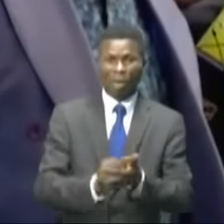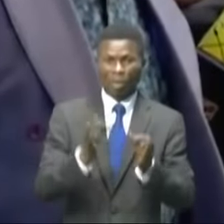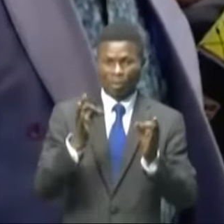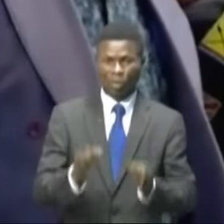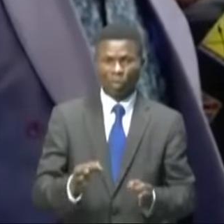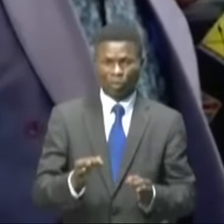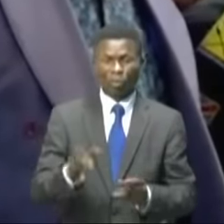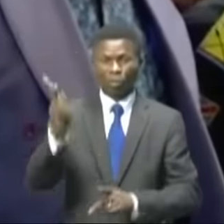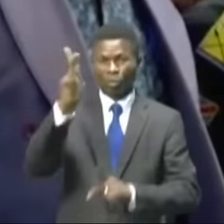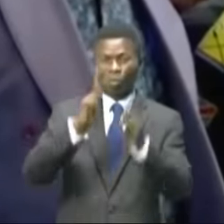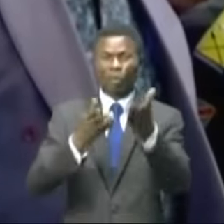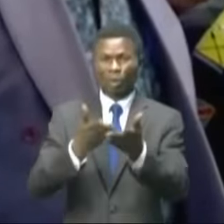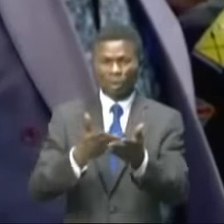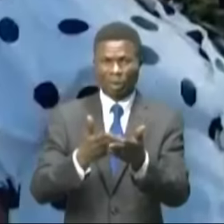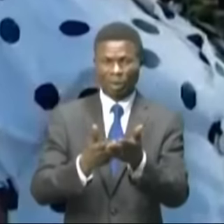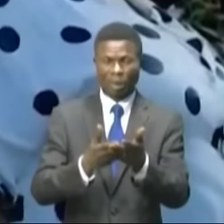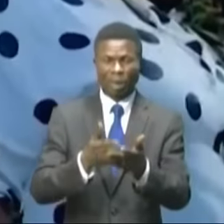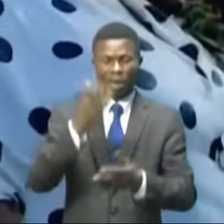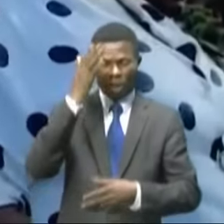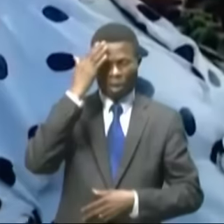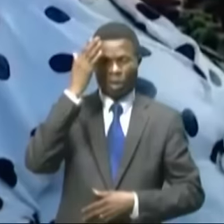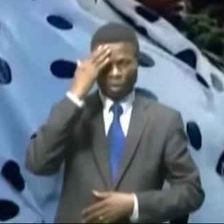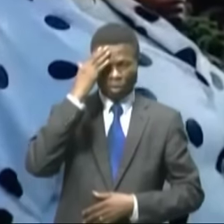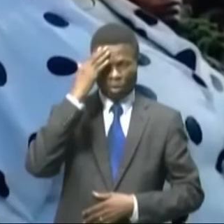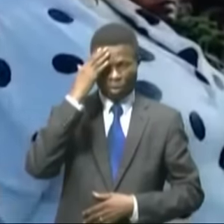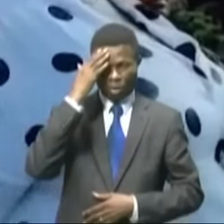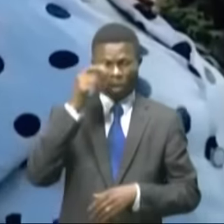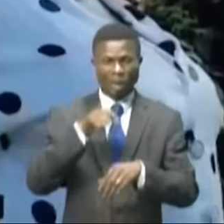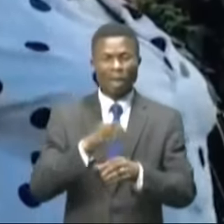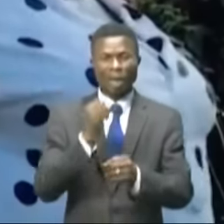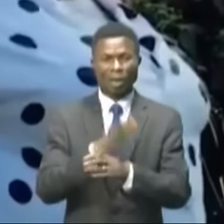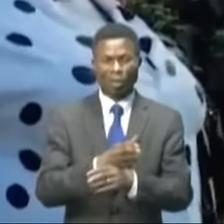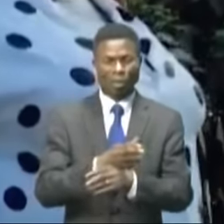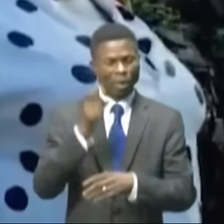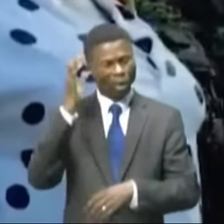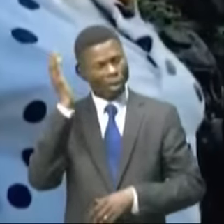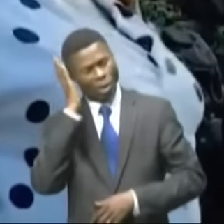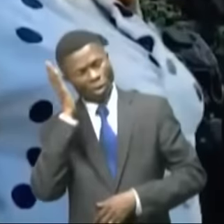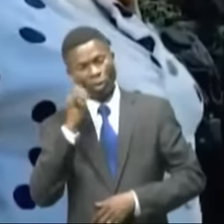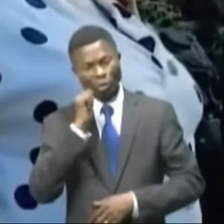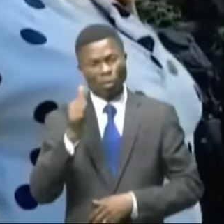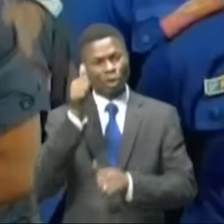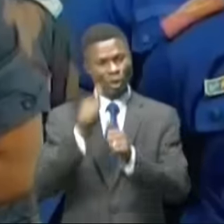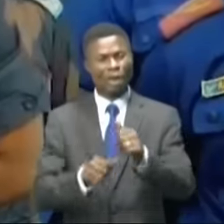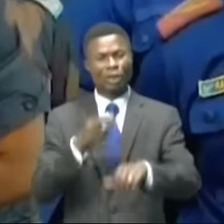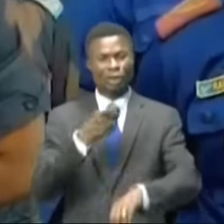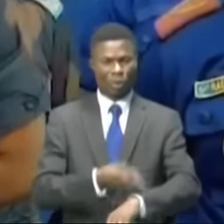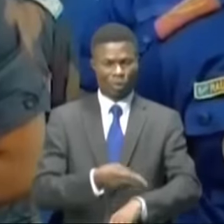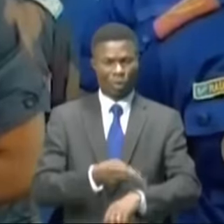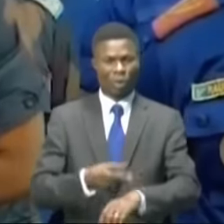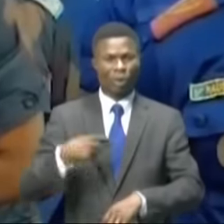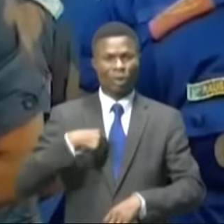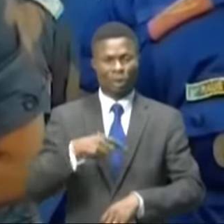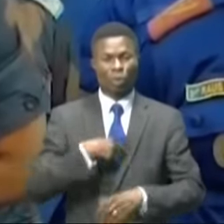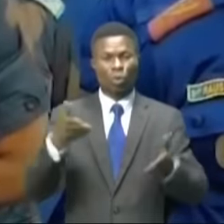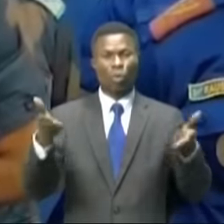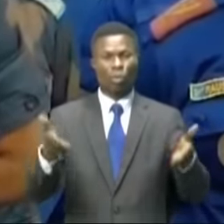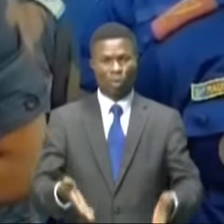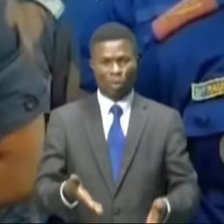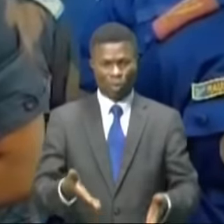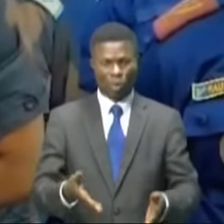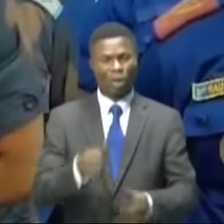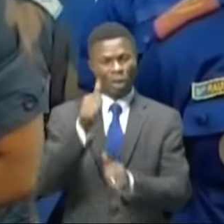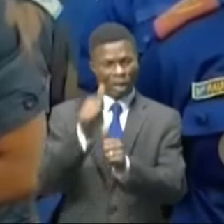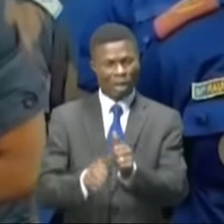ces populations se rendent compte que nous ne dormons pas. À tout moment, nous sommes présents et à tout